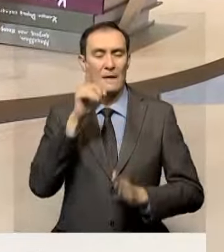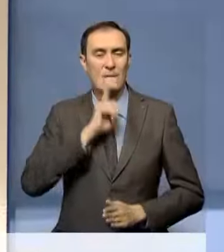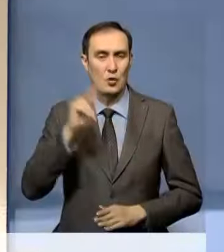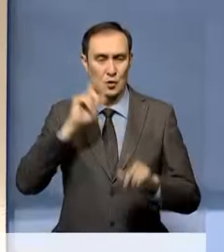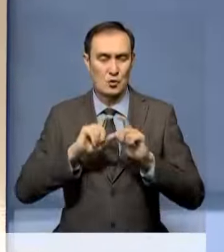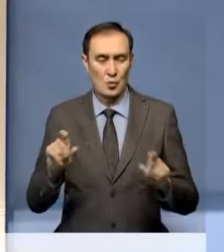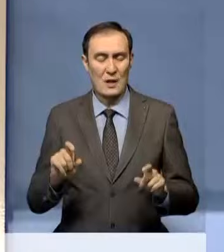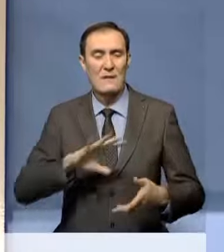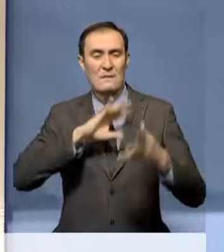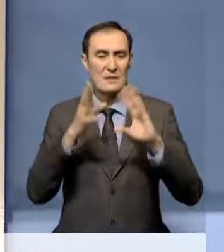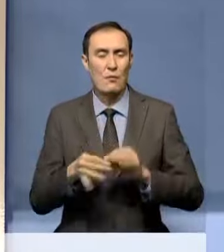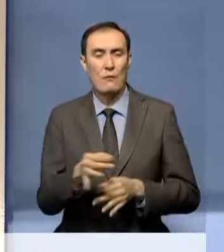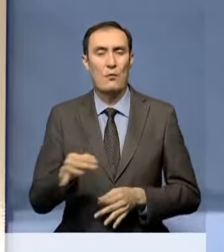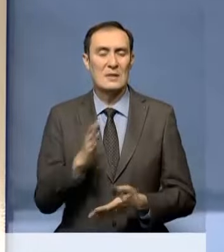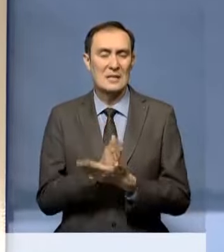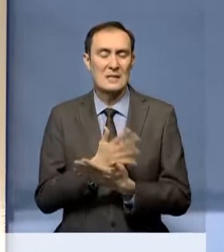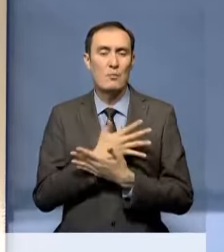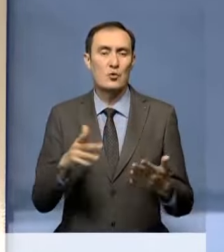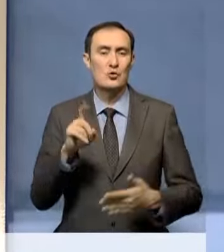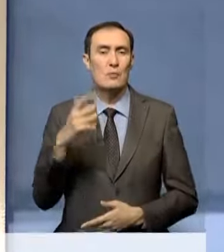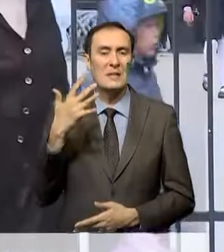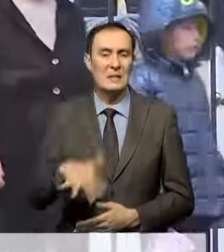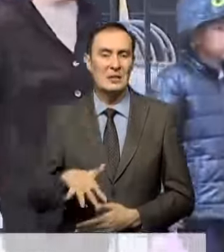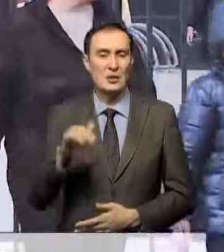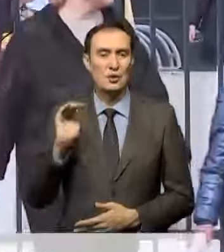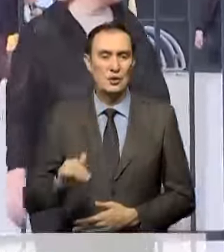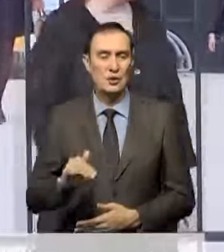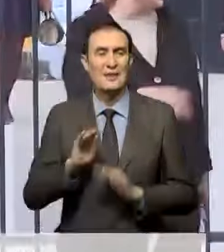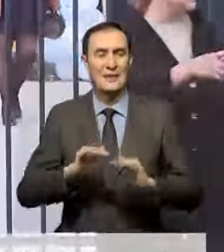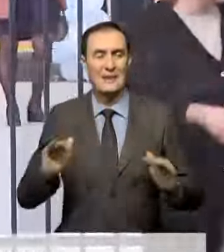«Комфортная школа». Всего в области насчитывается больше 150 тысяч